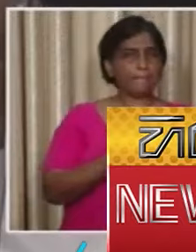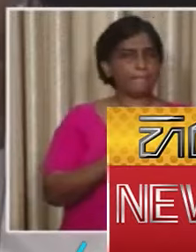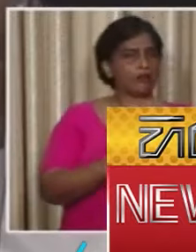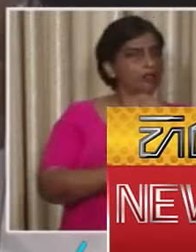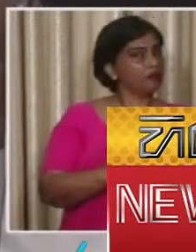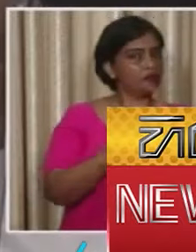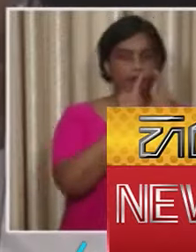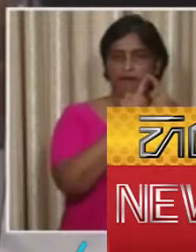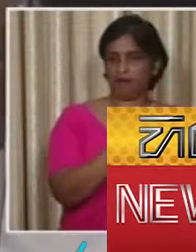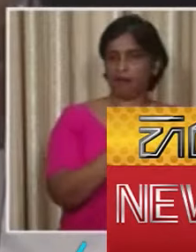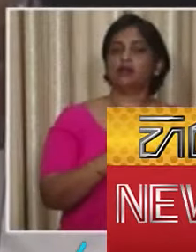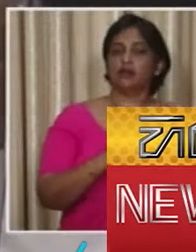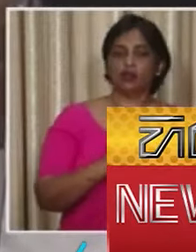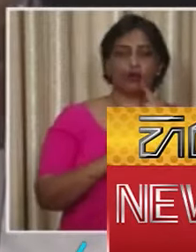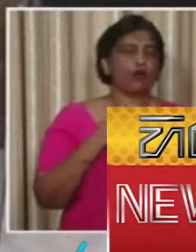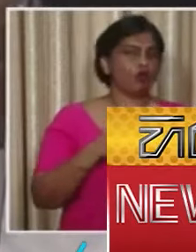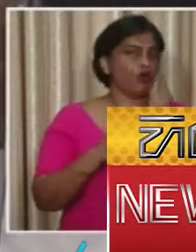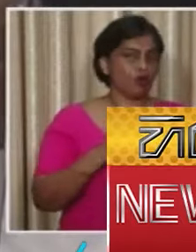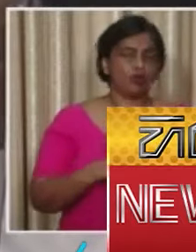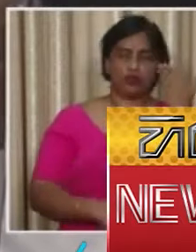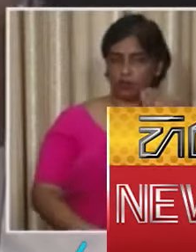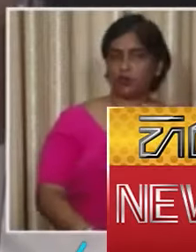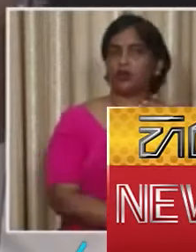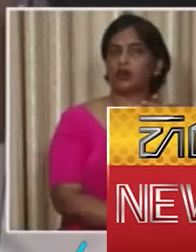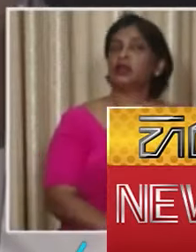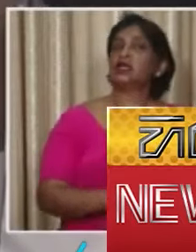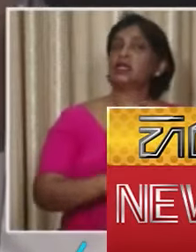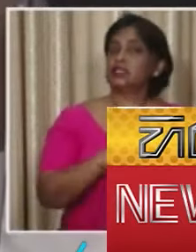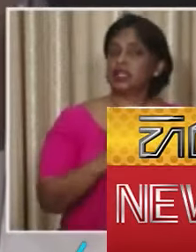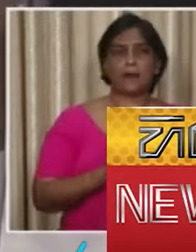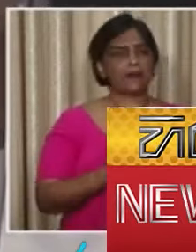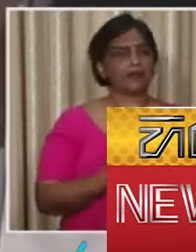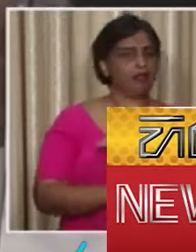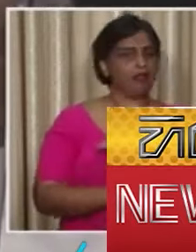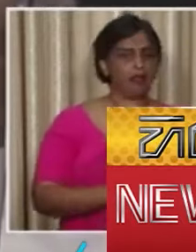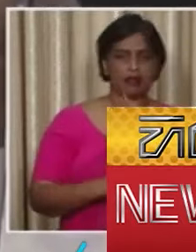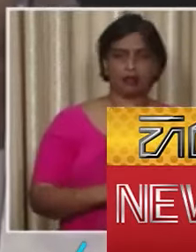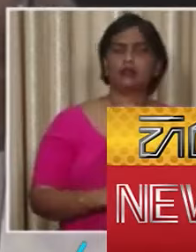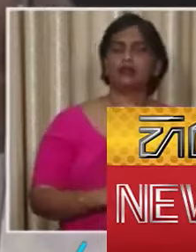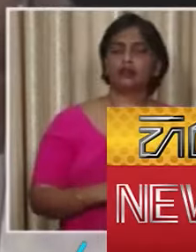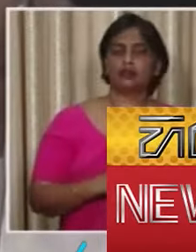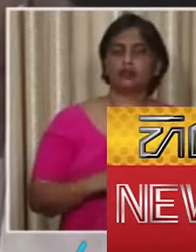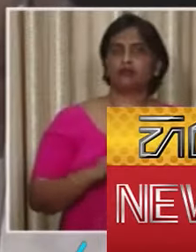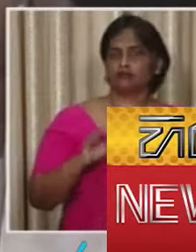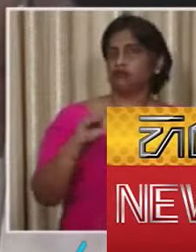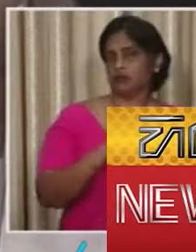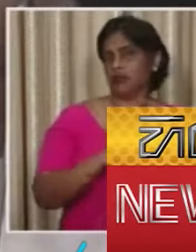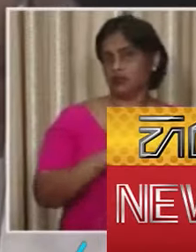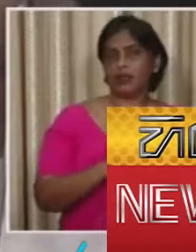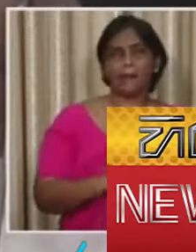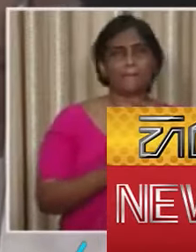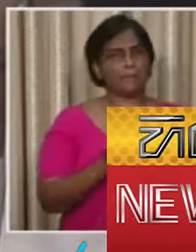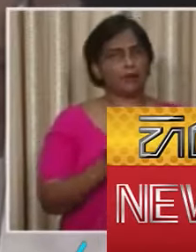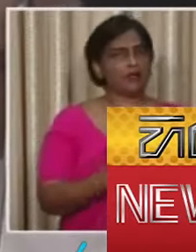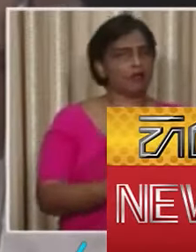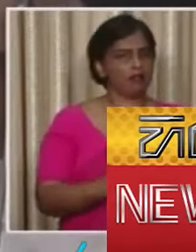රටවල තවත් ක්‍රමයක්. මම එක උදාහරණයක් දක්වන්නම්. ශ්‍රී ලංකාව මැදි ආදායම් ගණනයට වැටෙන රටක්. මැදි ආදායම්